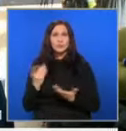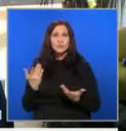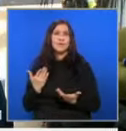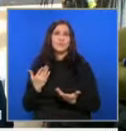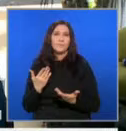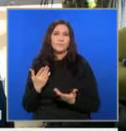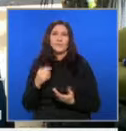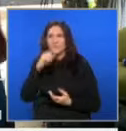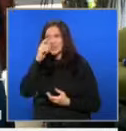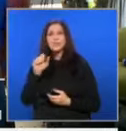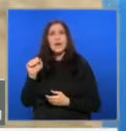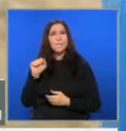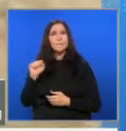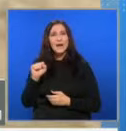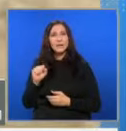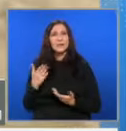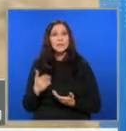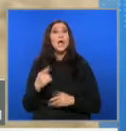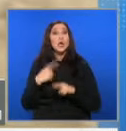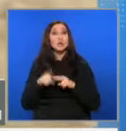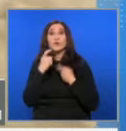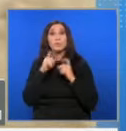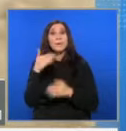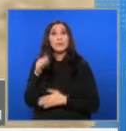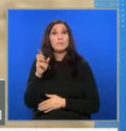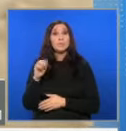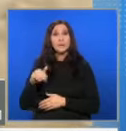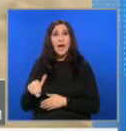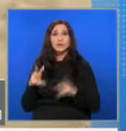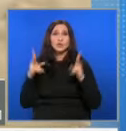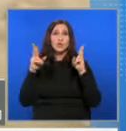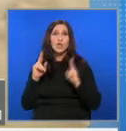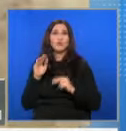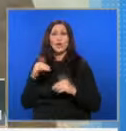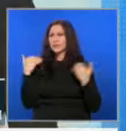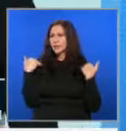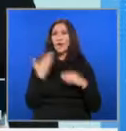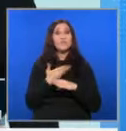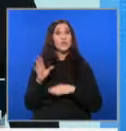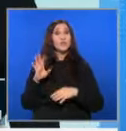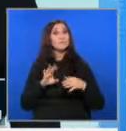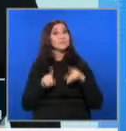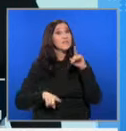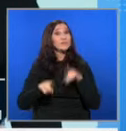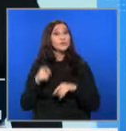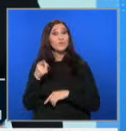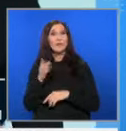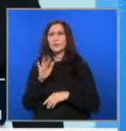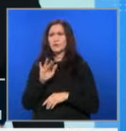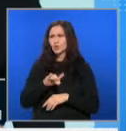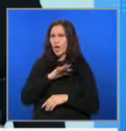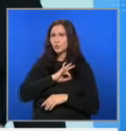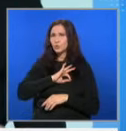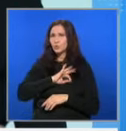и да отстоява европейските ценности. Йончева коментира пред БТА, че решението дали да се кандидатира винаги е зависело от това дали ще успее да